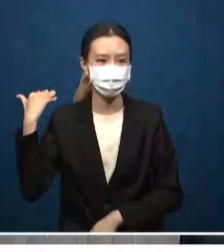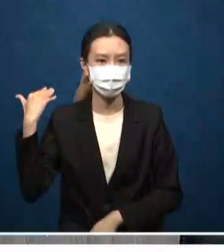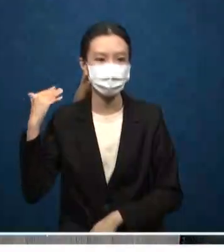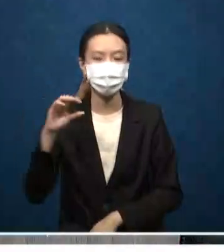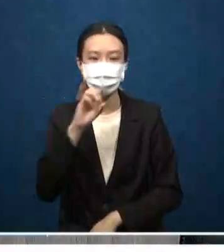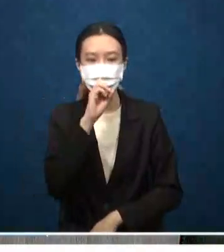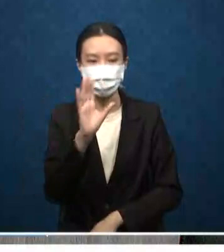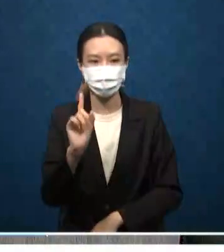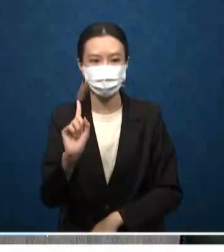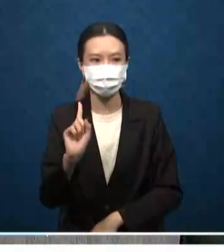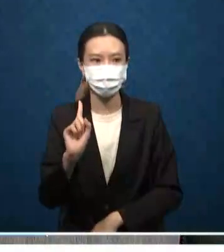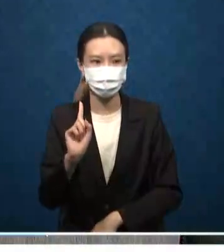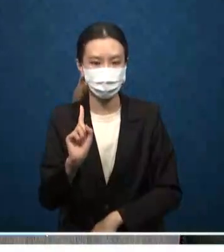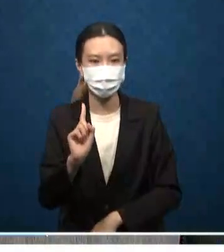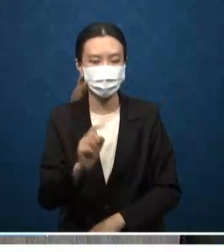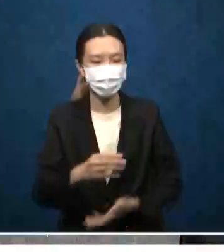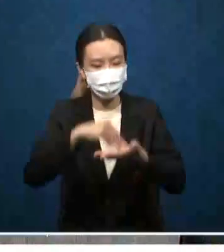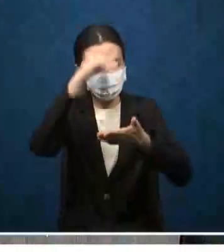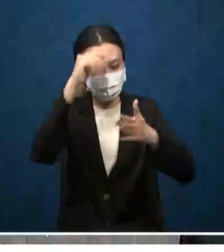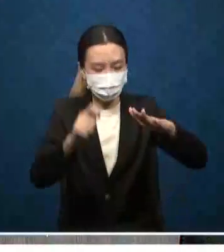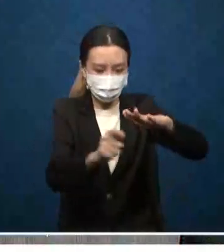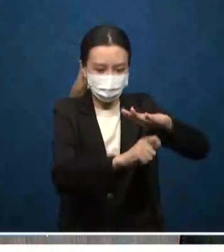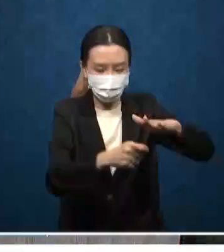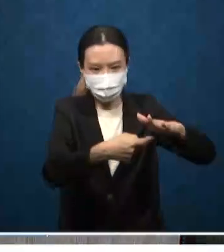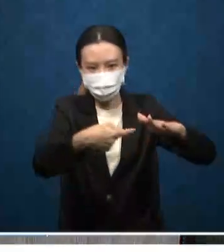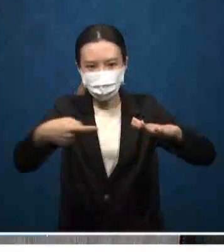ที่จะจบอนุบาลเด็กเล็ก